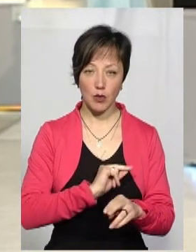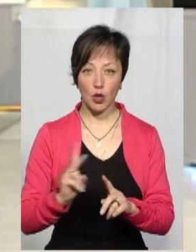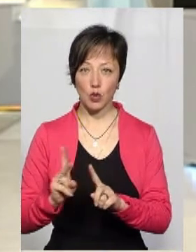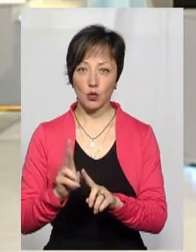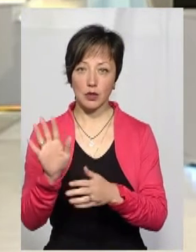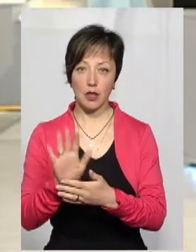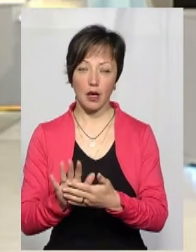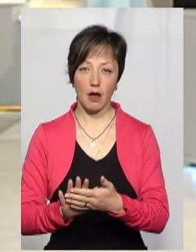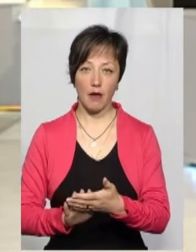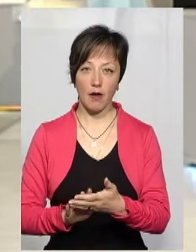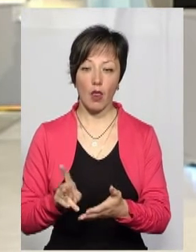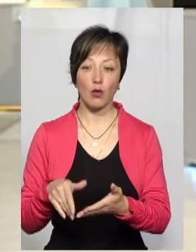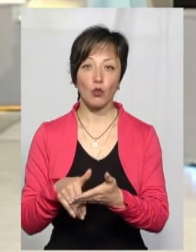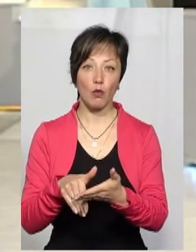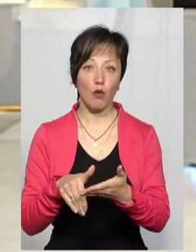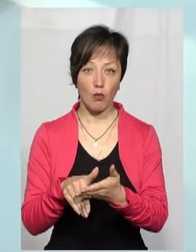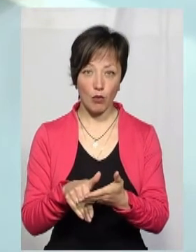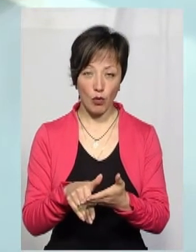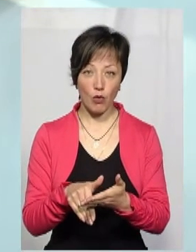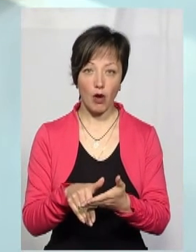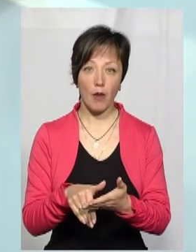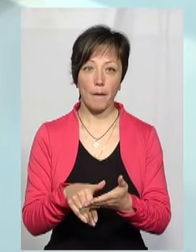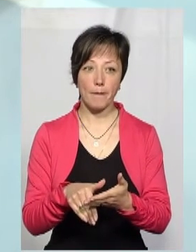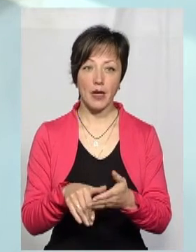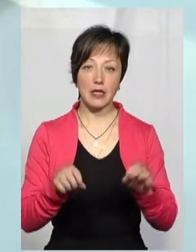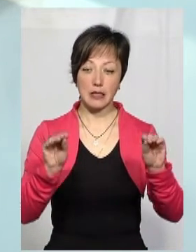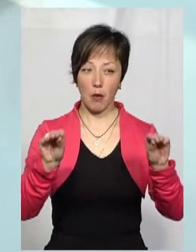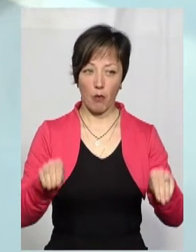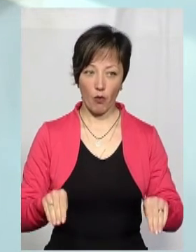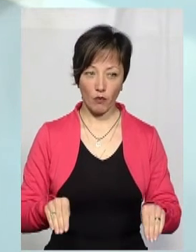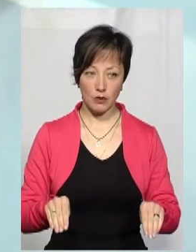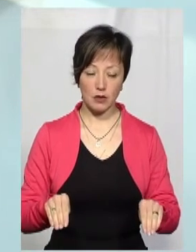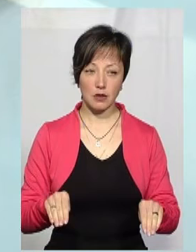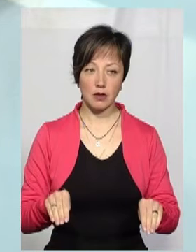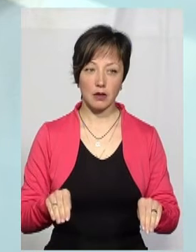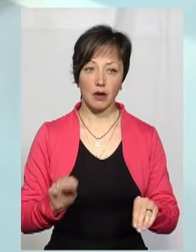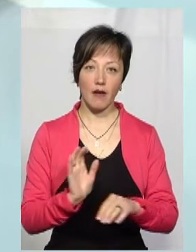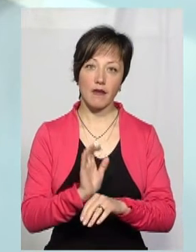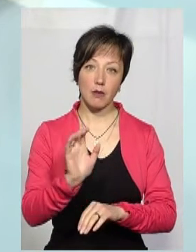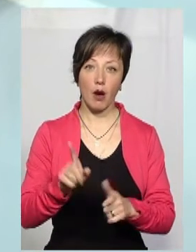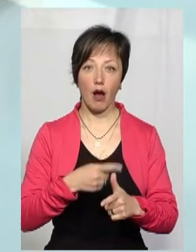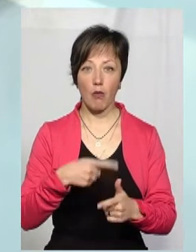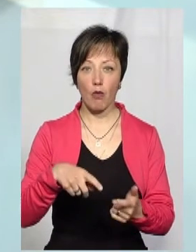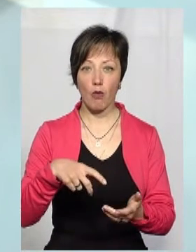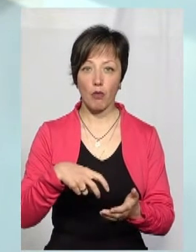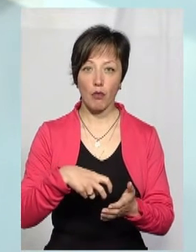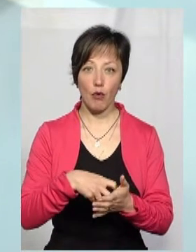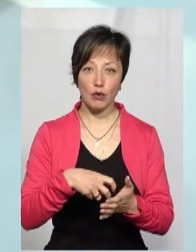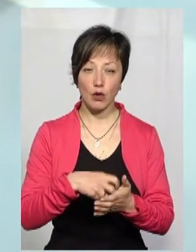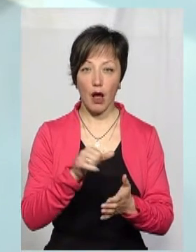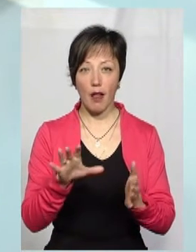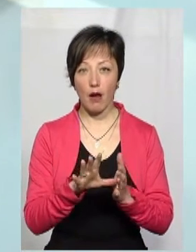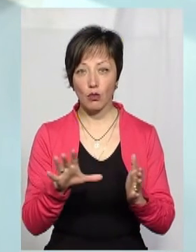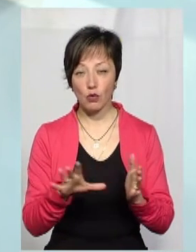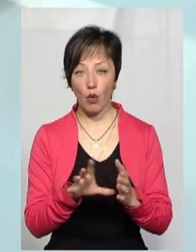друга заява на допомогу по безробіттю. По суті, їх заповнити, відправити їх або поштою онлайн